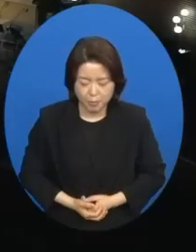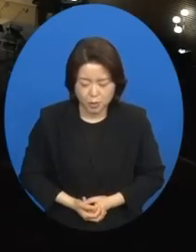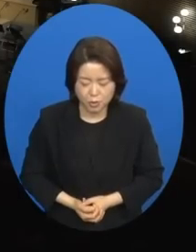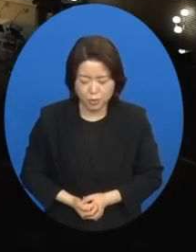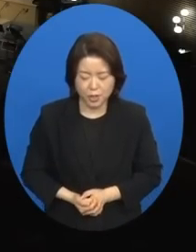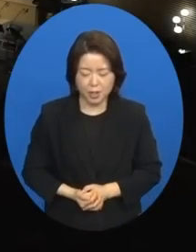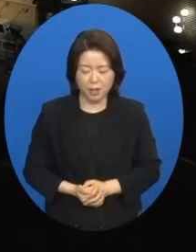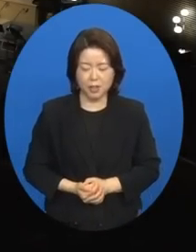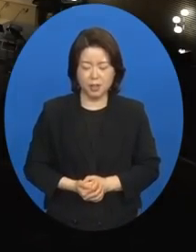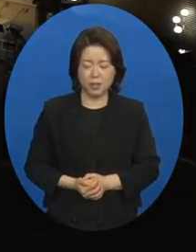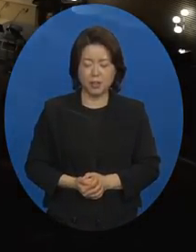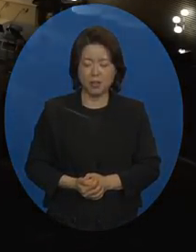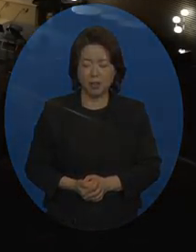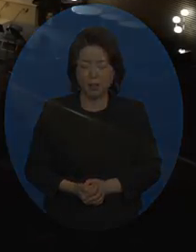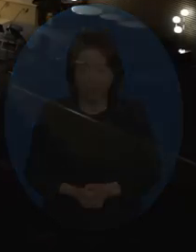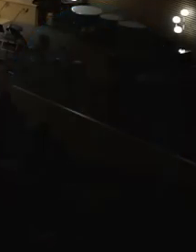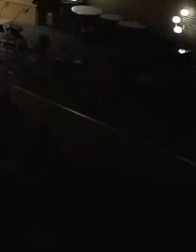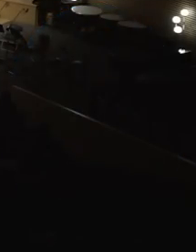주여